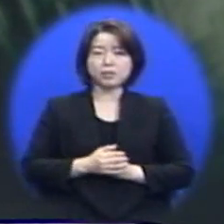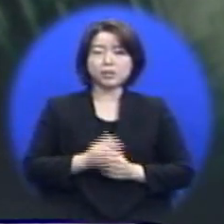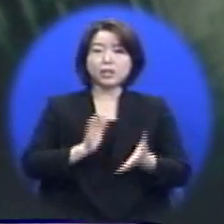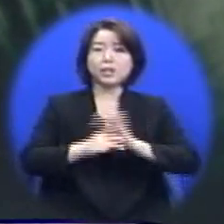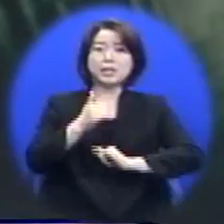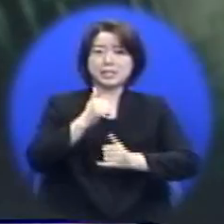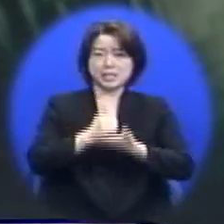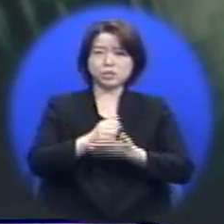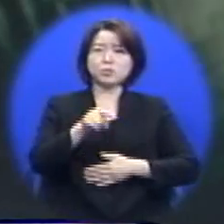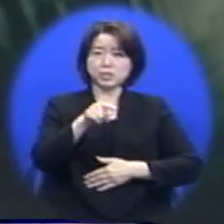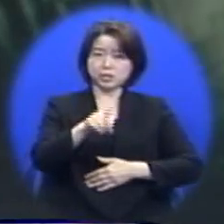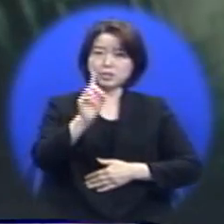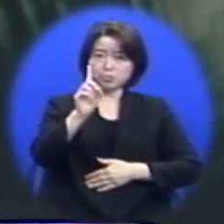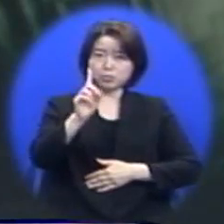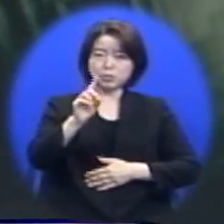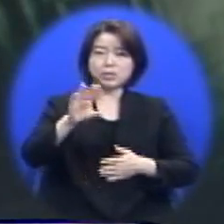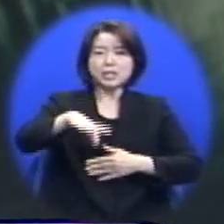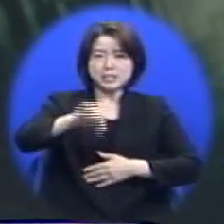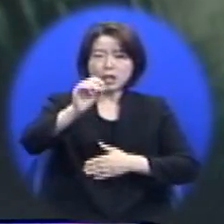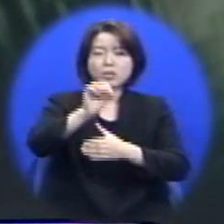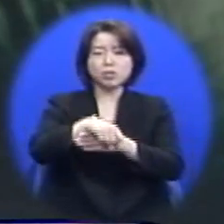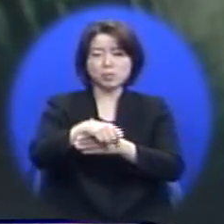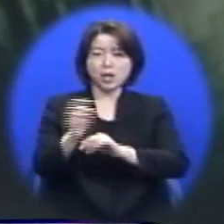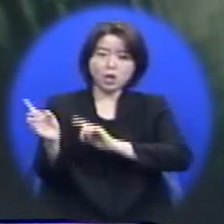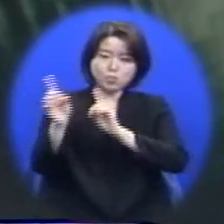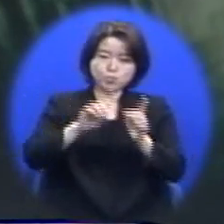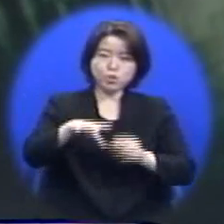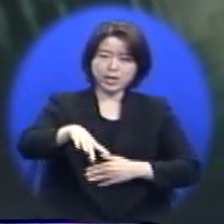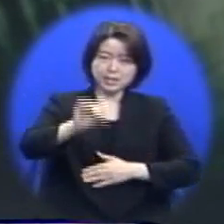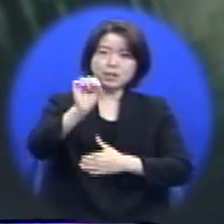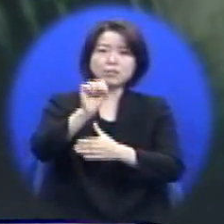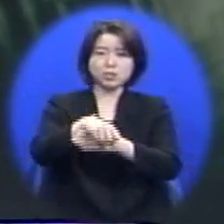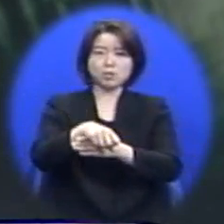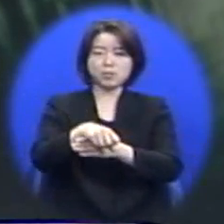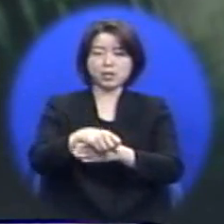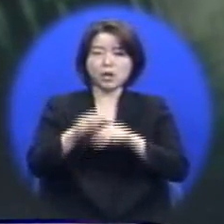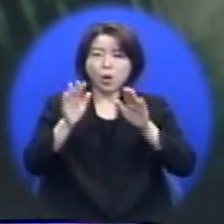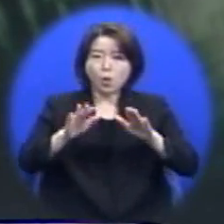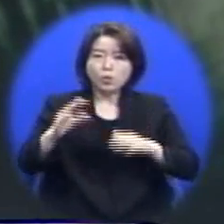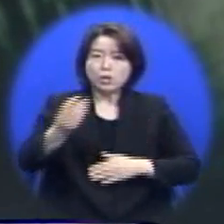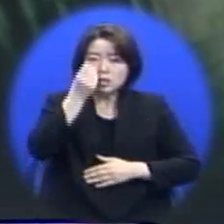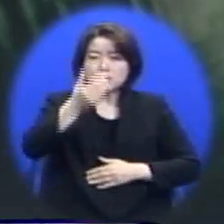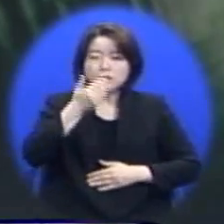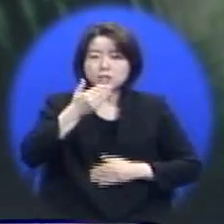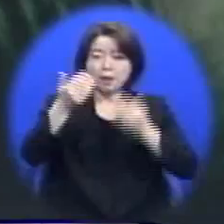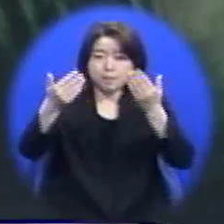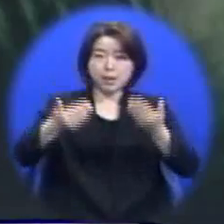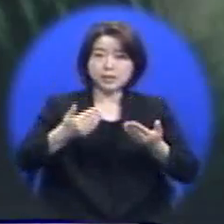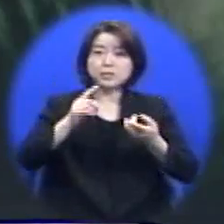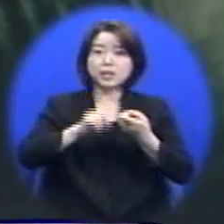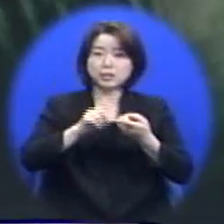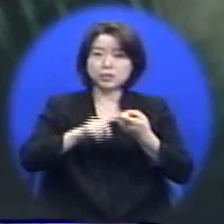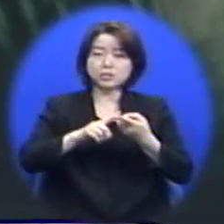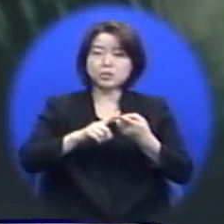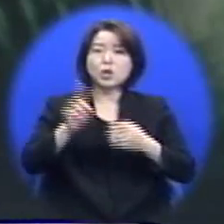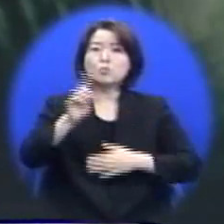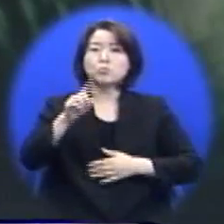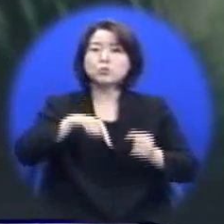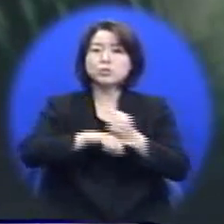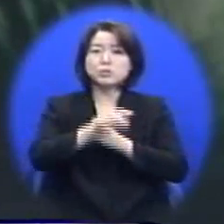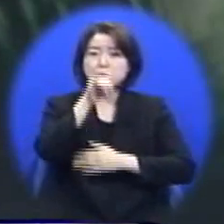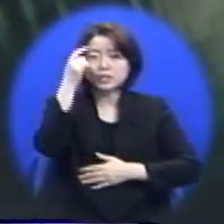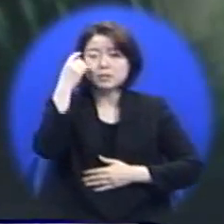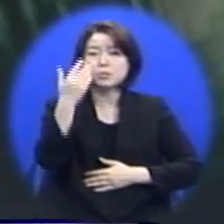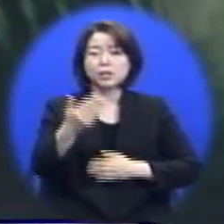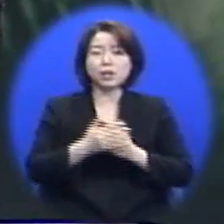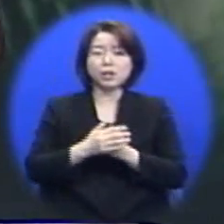예수님 그분을 첫 열매라고 하셨어요. 부활의 첫 열매. 우리가 오늘 성찬을 받았다는 말은 우리에게 어떤 은혜가 있는 겁니까?